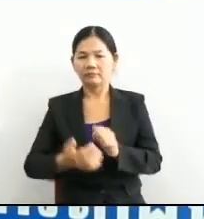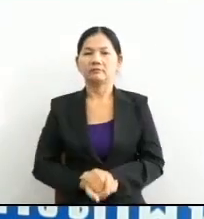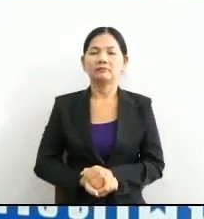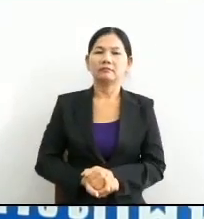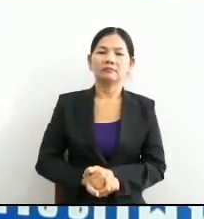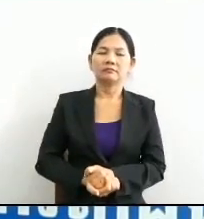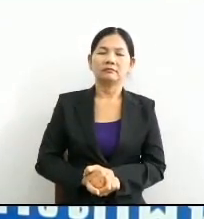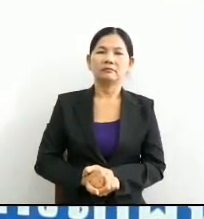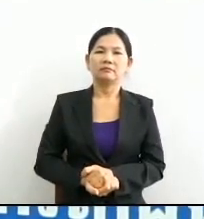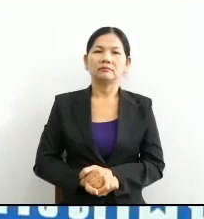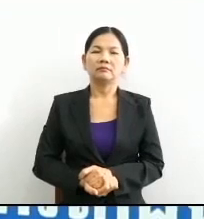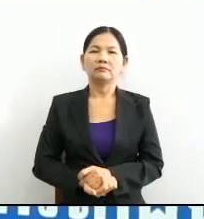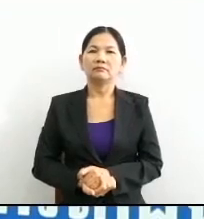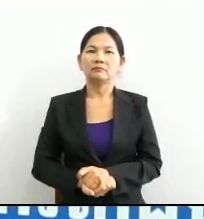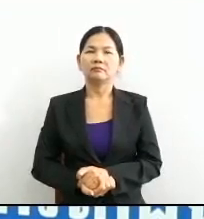chá